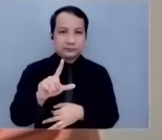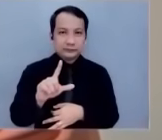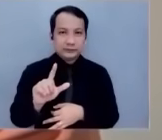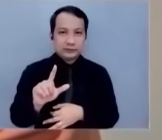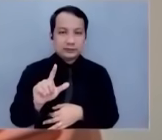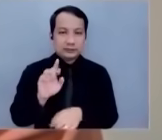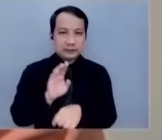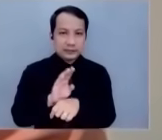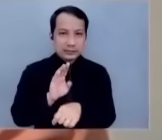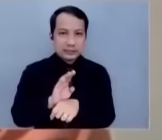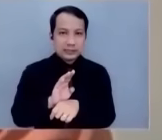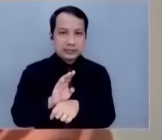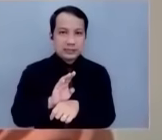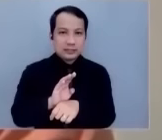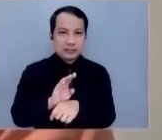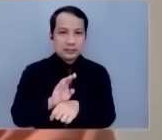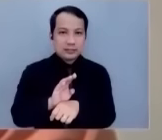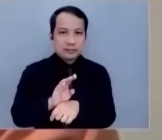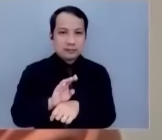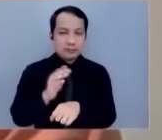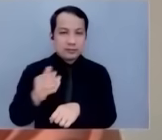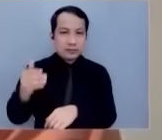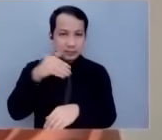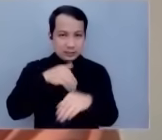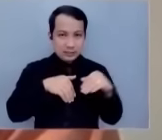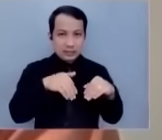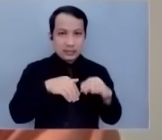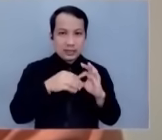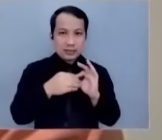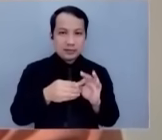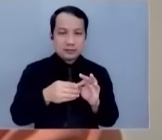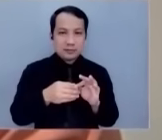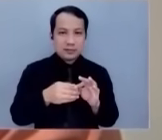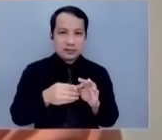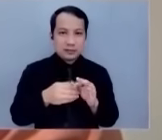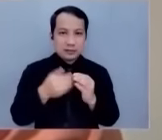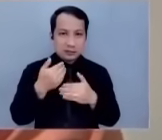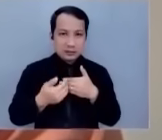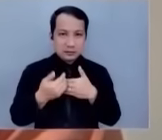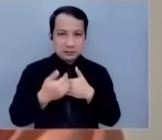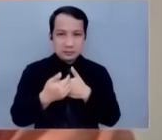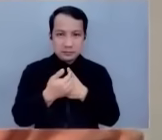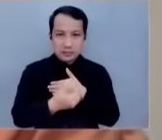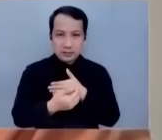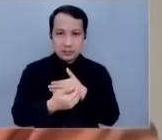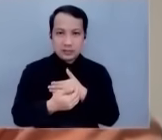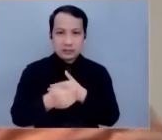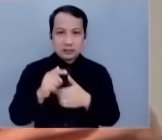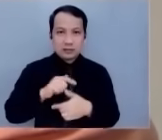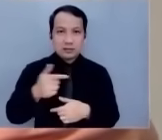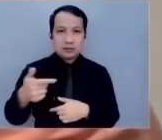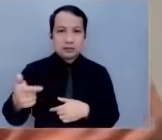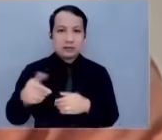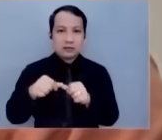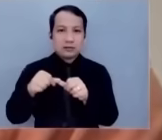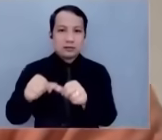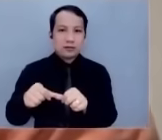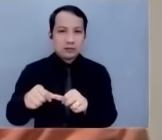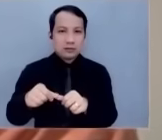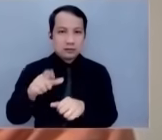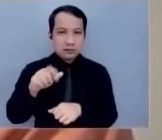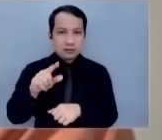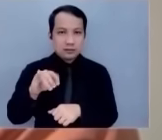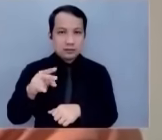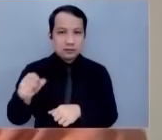mga nuno ni Aga yung ah ah bakery tapos itinuloy nila hanggang itinuloy na ni atas at saka ni